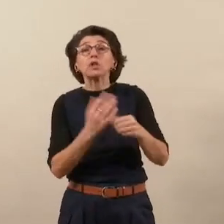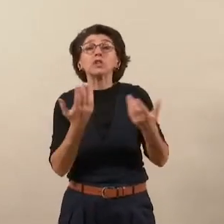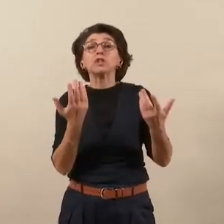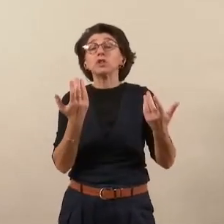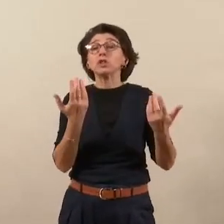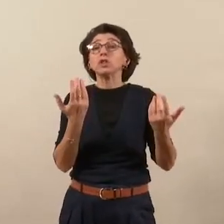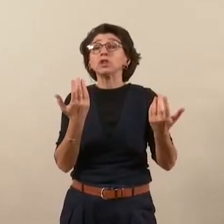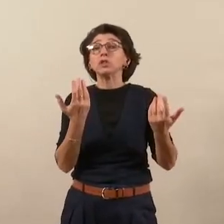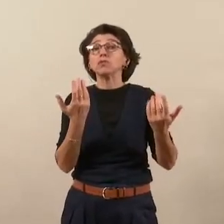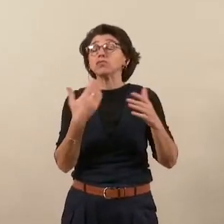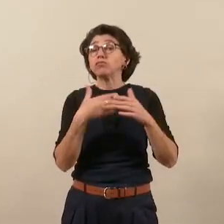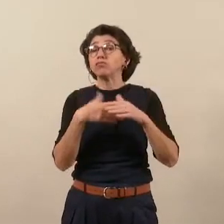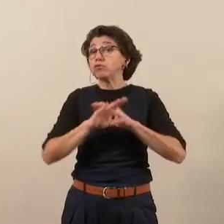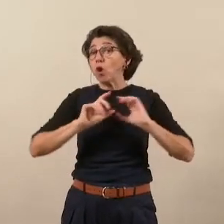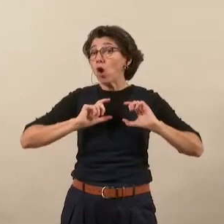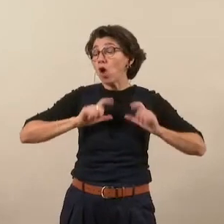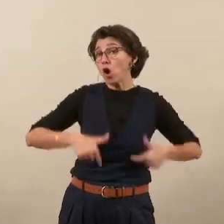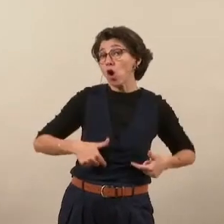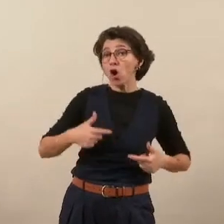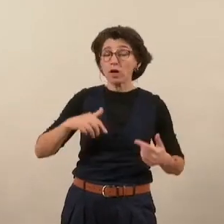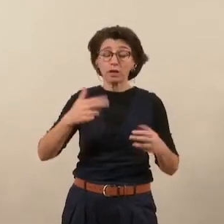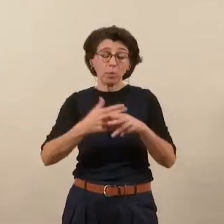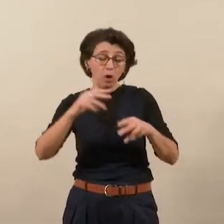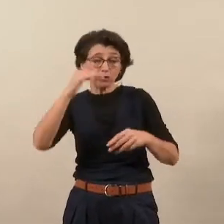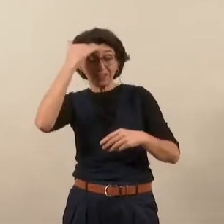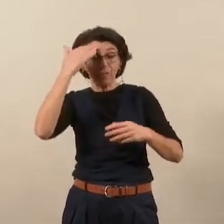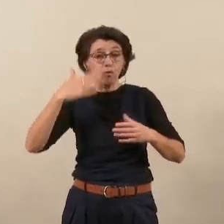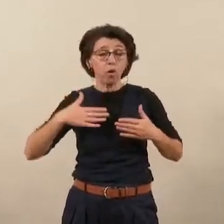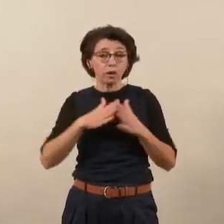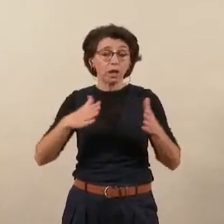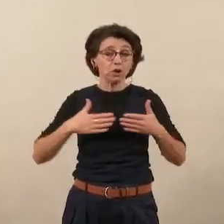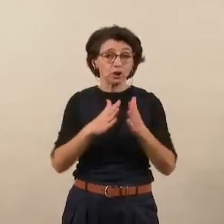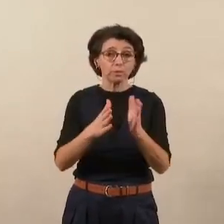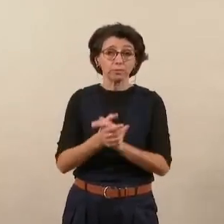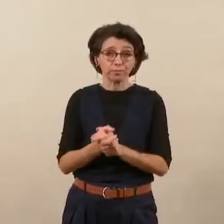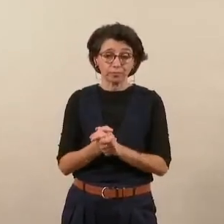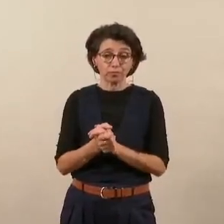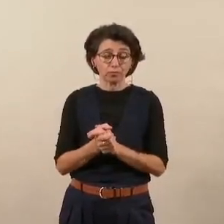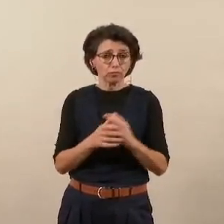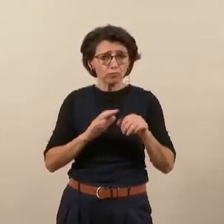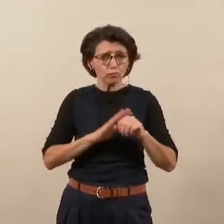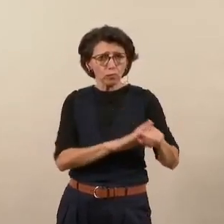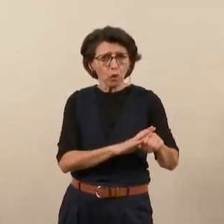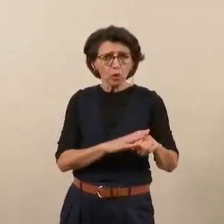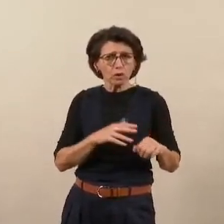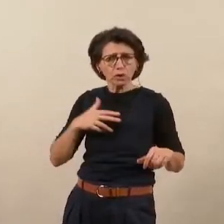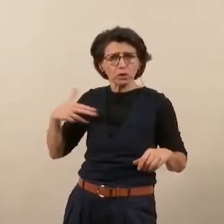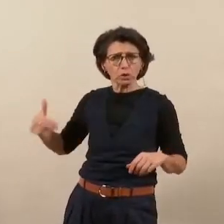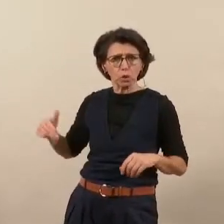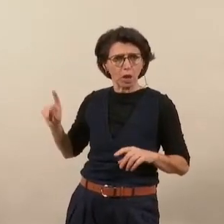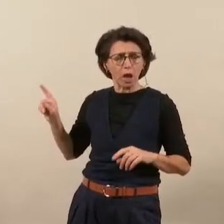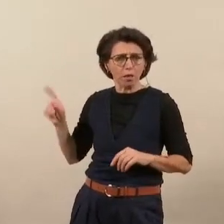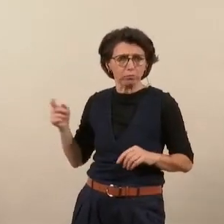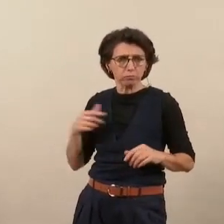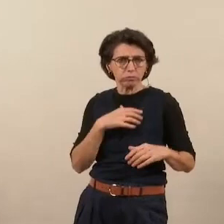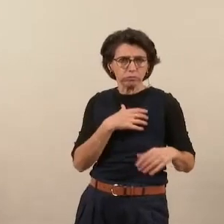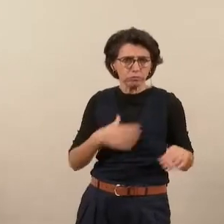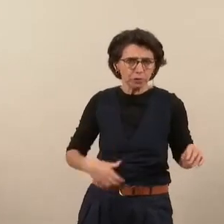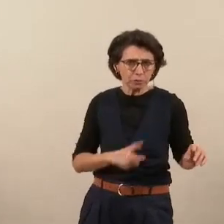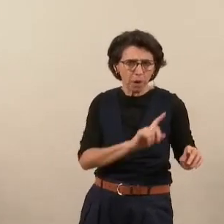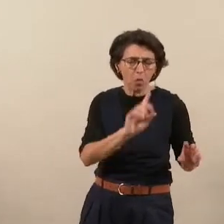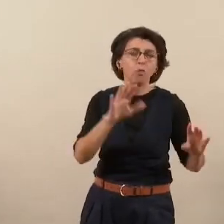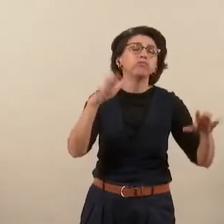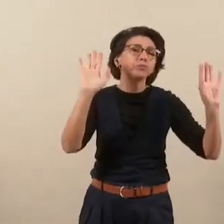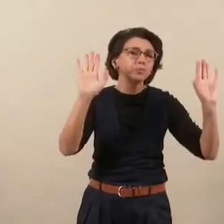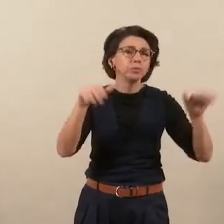municipale, mais bien nationale. Donc, ce n'est pas à l'initiative de la municipalité, mais peu